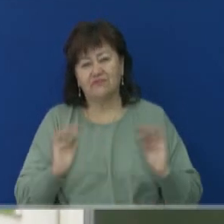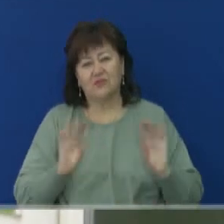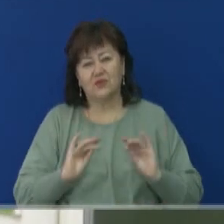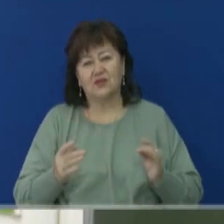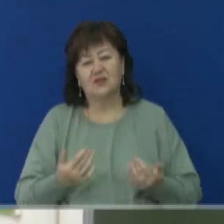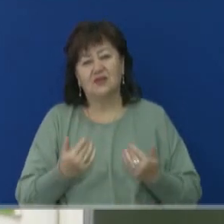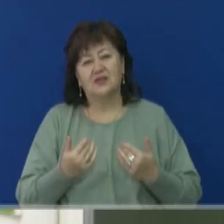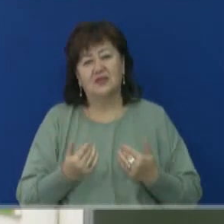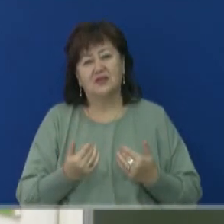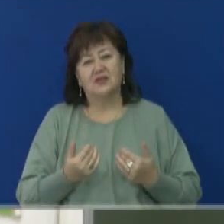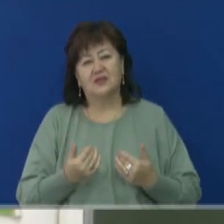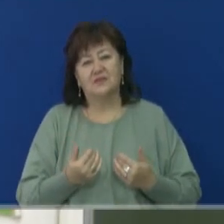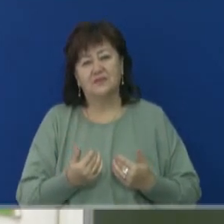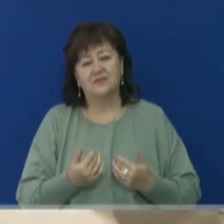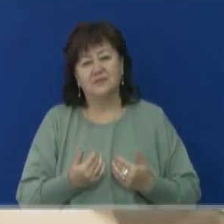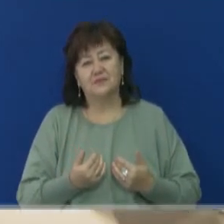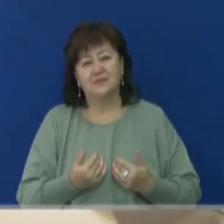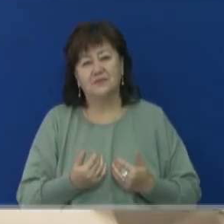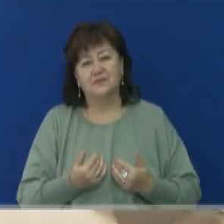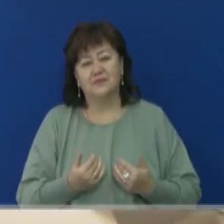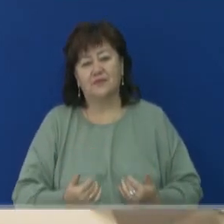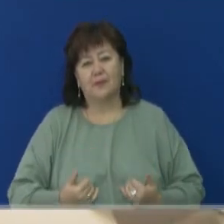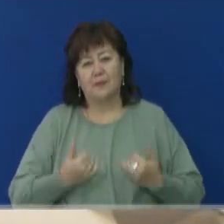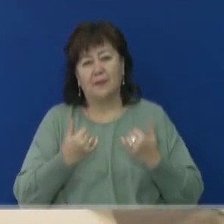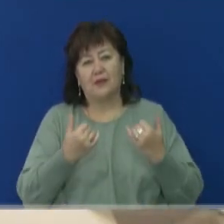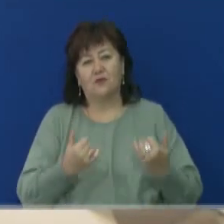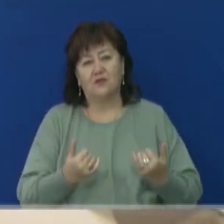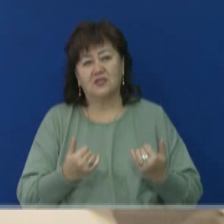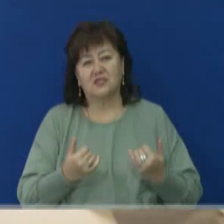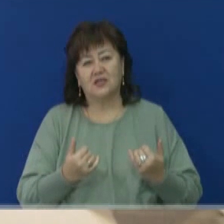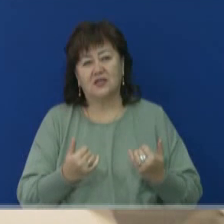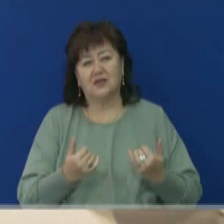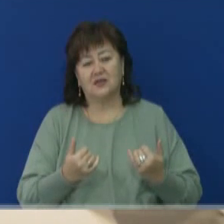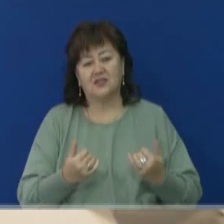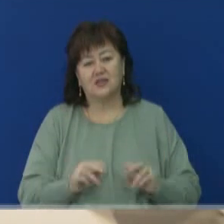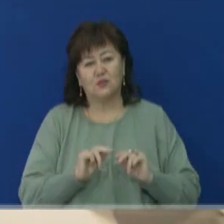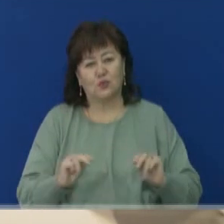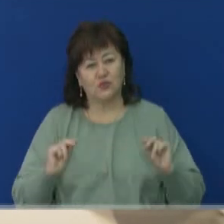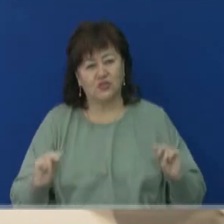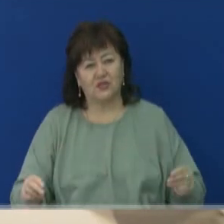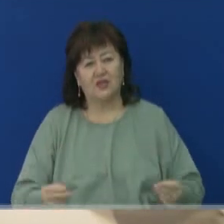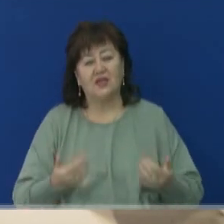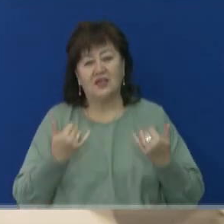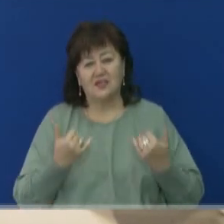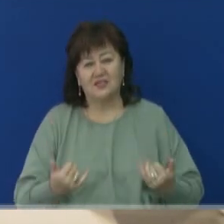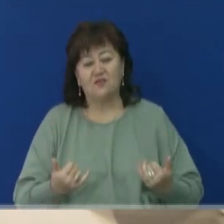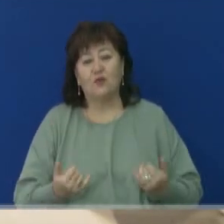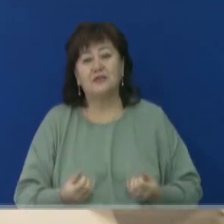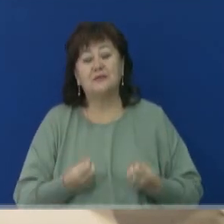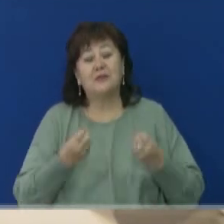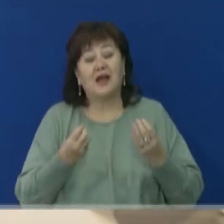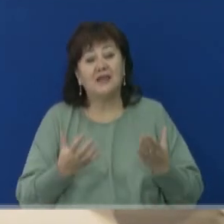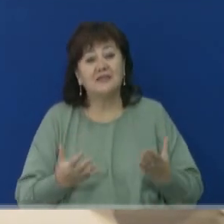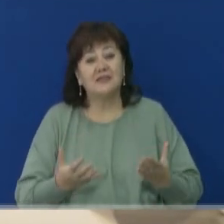мерекесі қарсаңында ізгі тілегін арнауда. Құрметті, ұлағатты, аяулы менің ұстаздарым, сіздерді төл мерекелеріңізбен